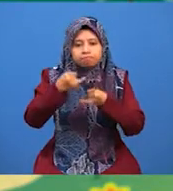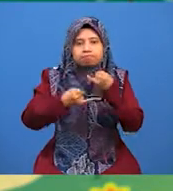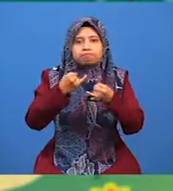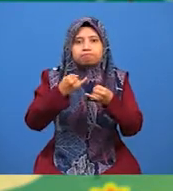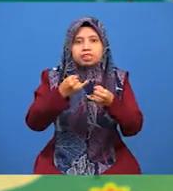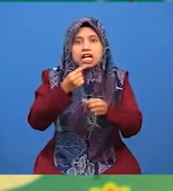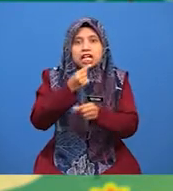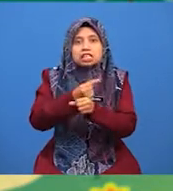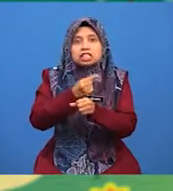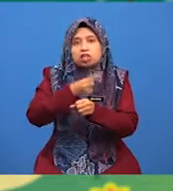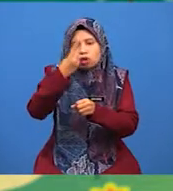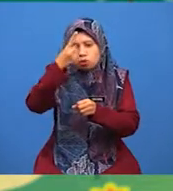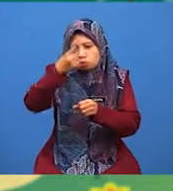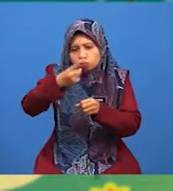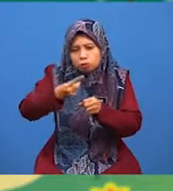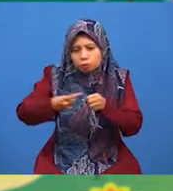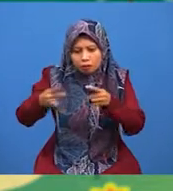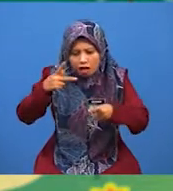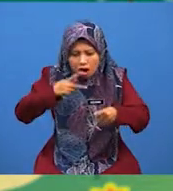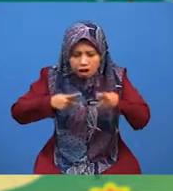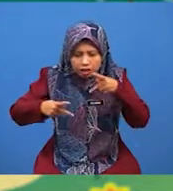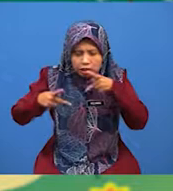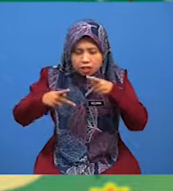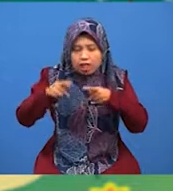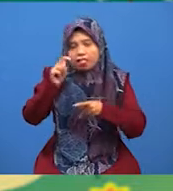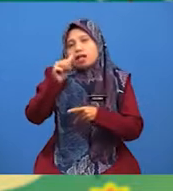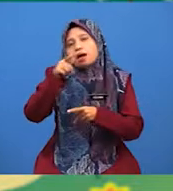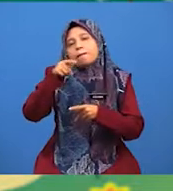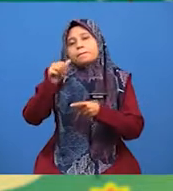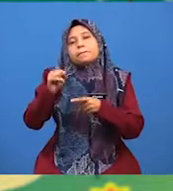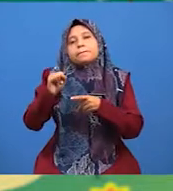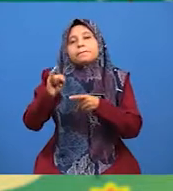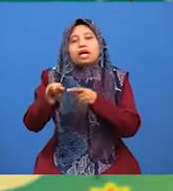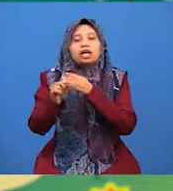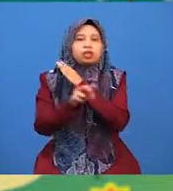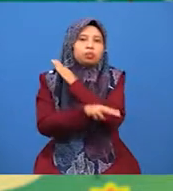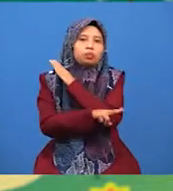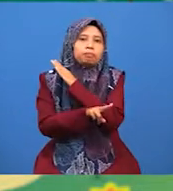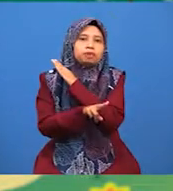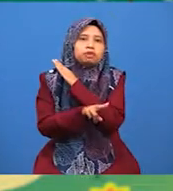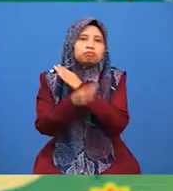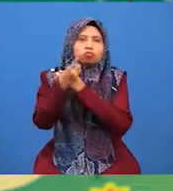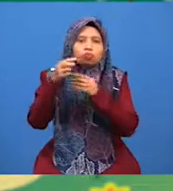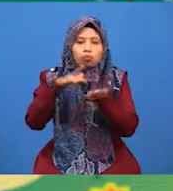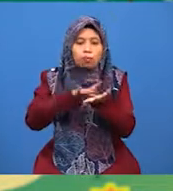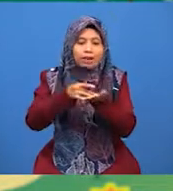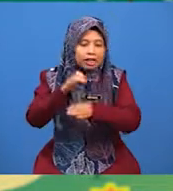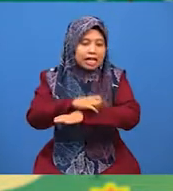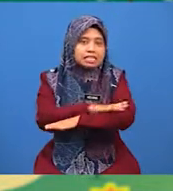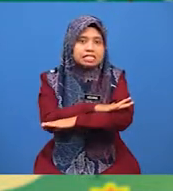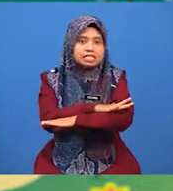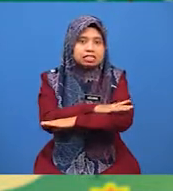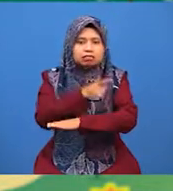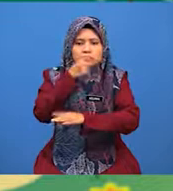Kegigihan Parjo dalam penyelidikan tapai ubi sebagai ubat anti-kanser telah menyebabkan